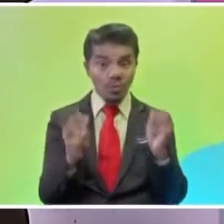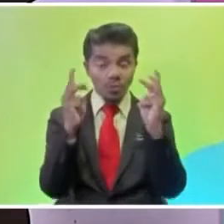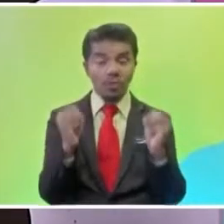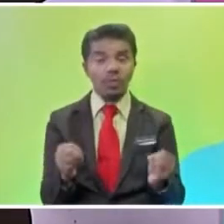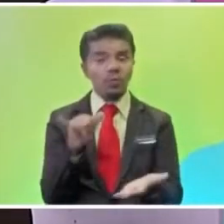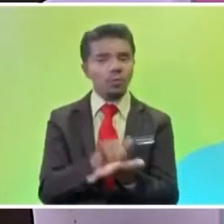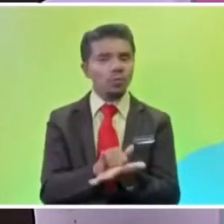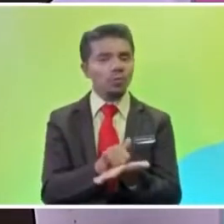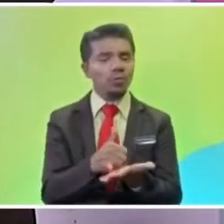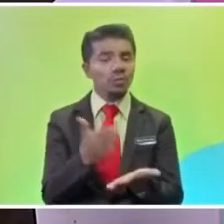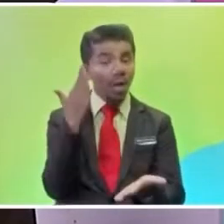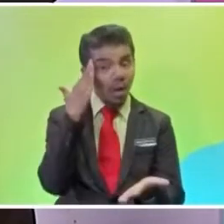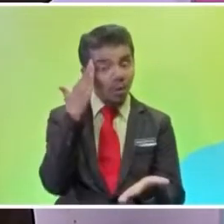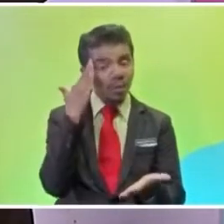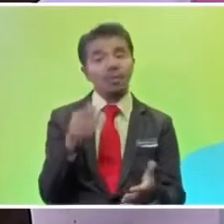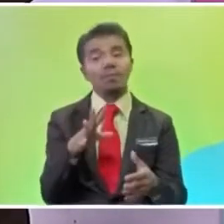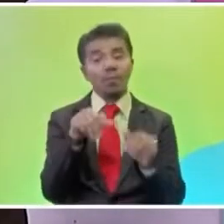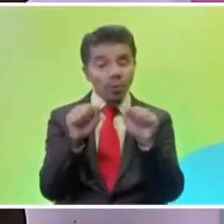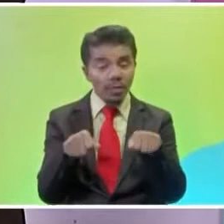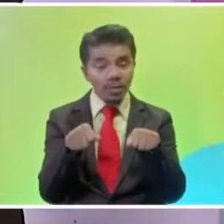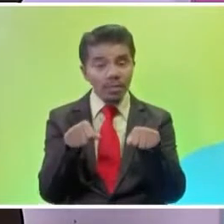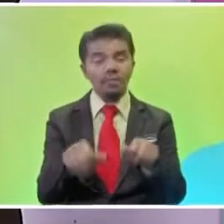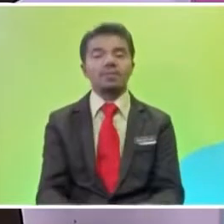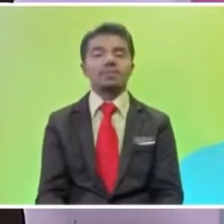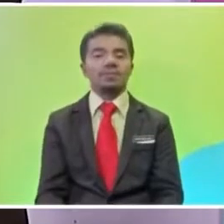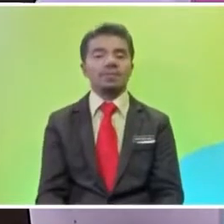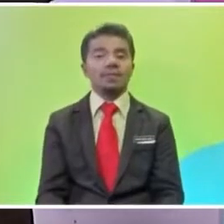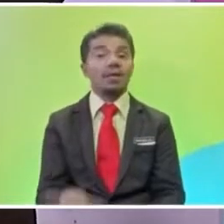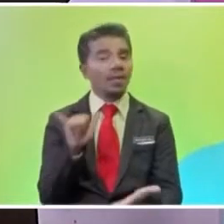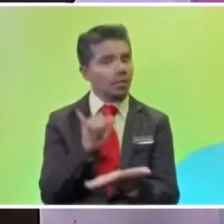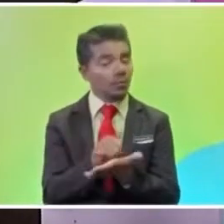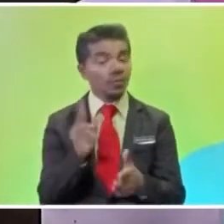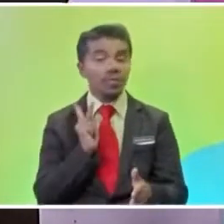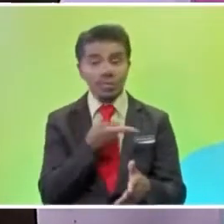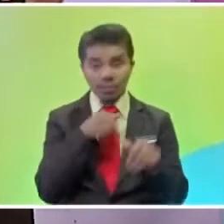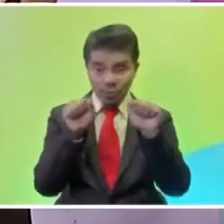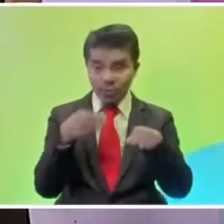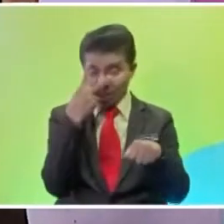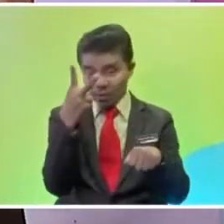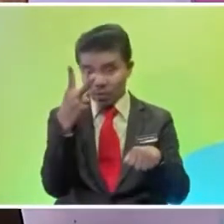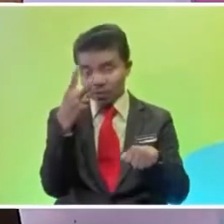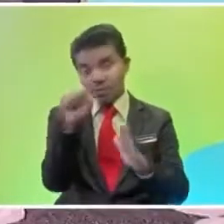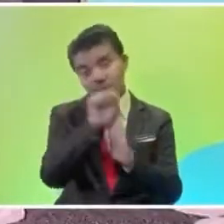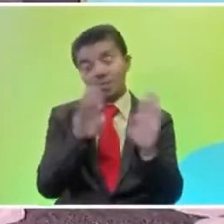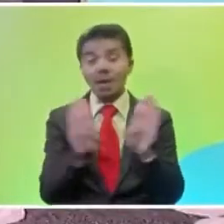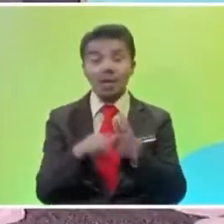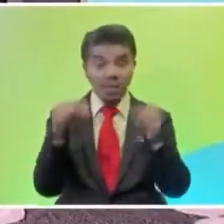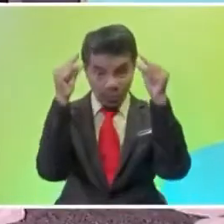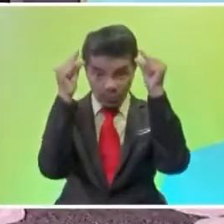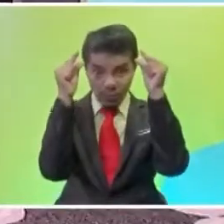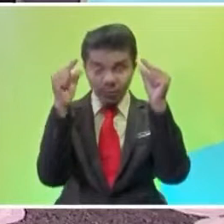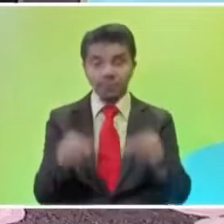apa yang mereka beli sampaikan kepada kita dan tugas kita sebagai guru untuk membimbing mereka untuk dapat yang terbaik Oke